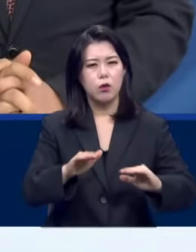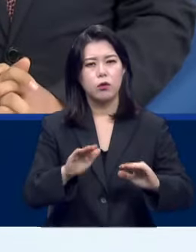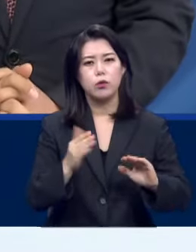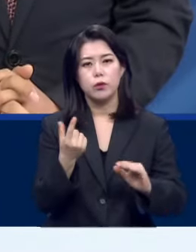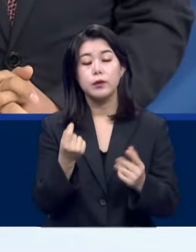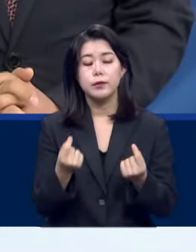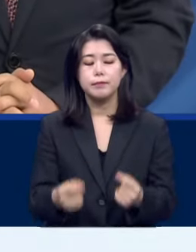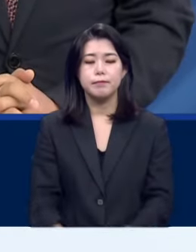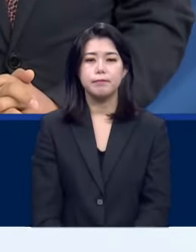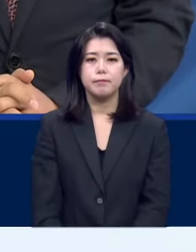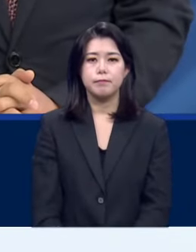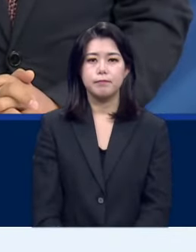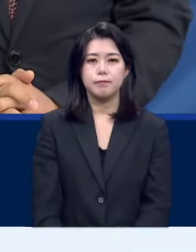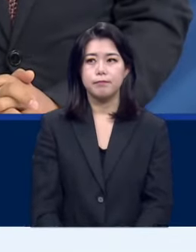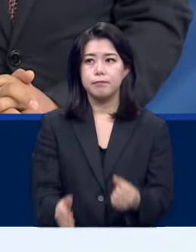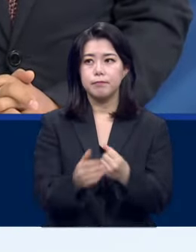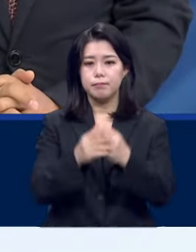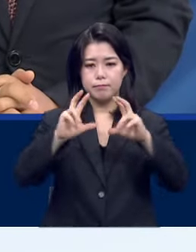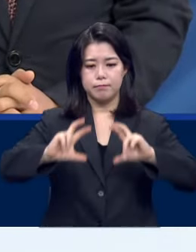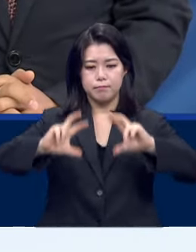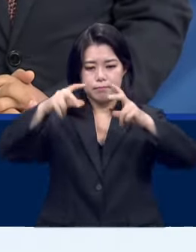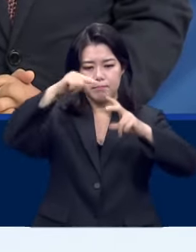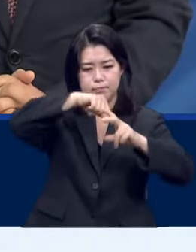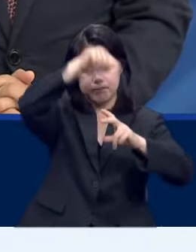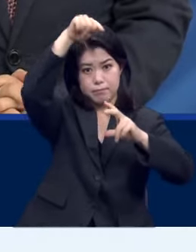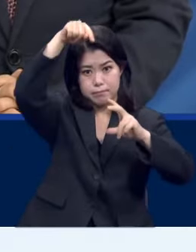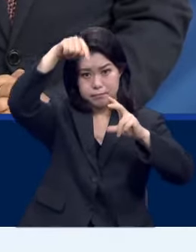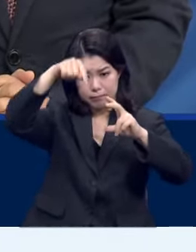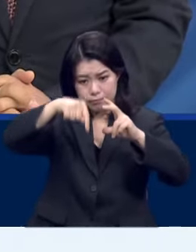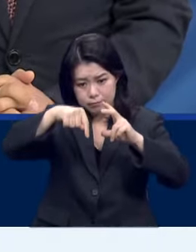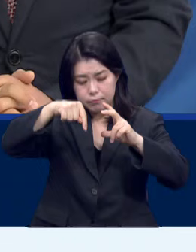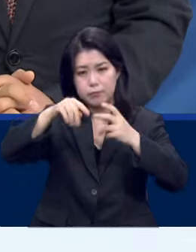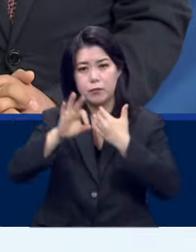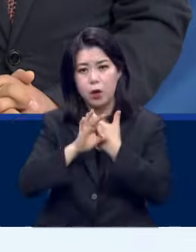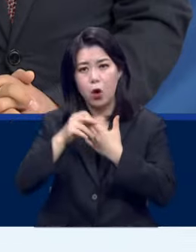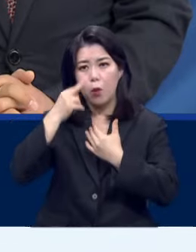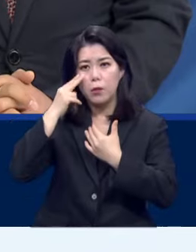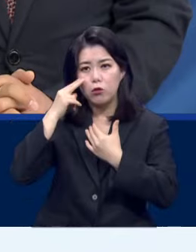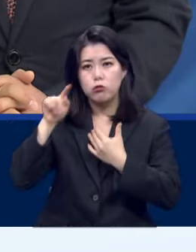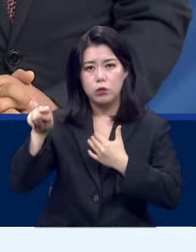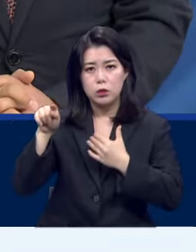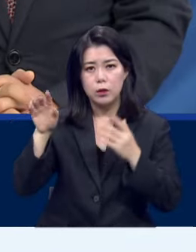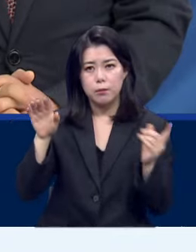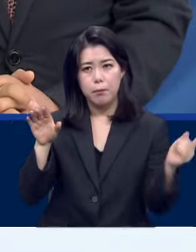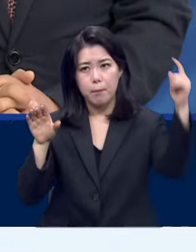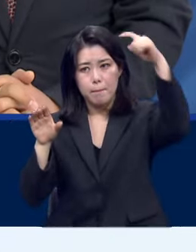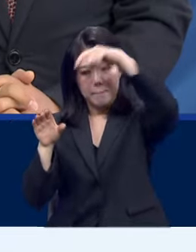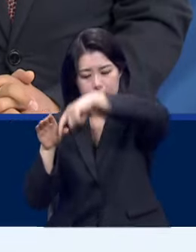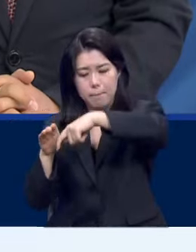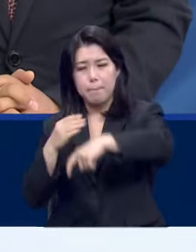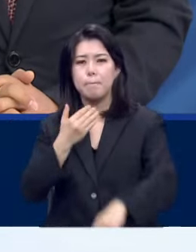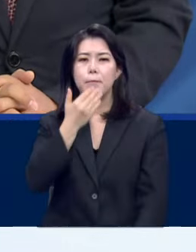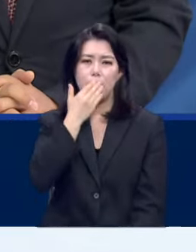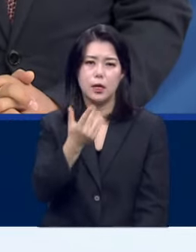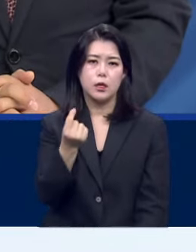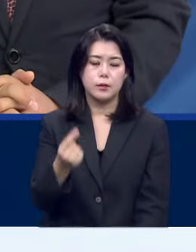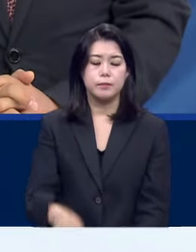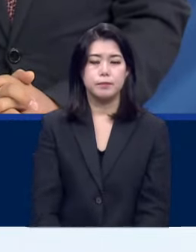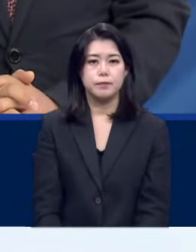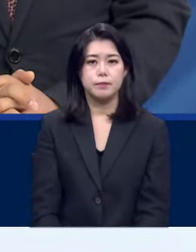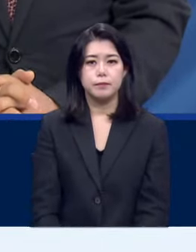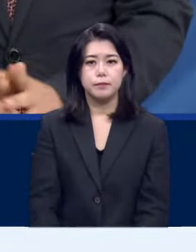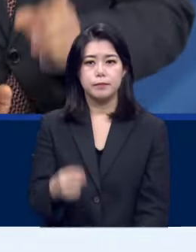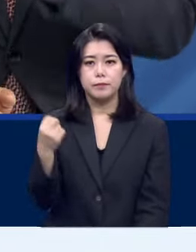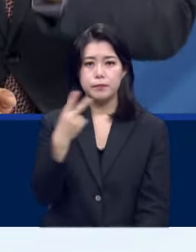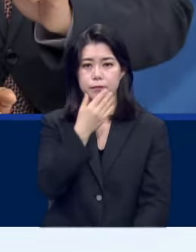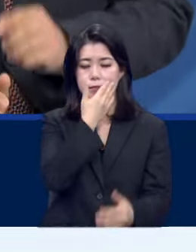보이죠 그래서 이제 대기권 재진 기술 완성했다면 미국 본토를 명실상부 타격할 수 있는 기술로 완성한 것이고 또 하나